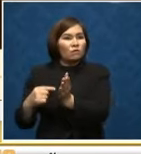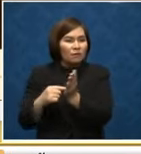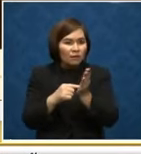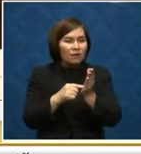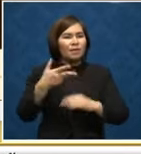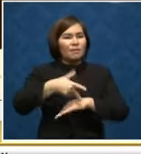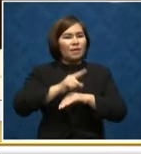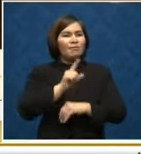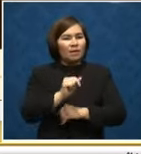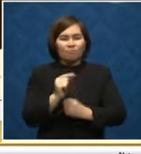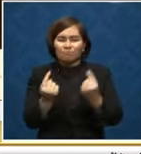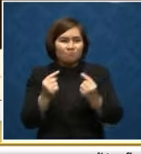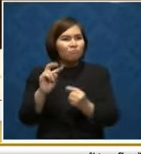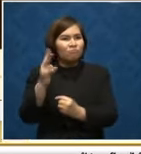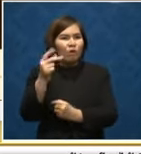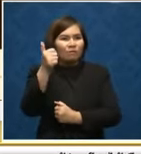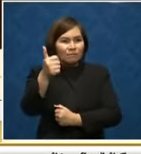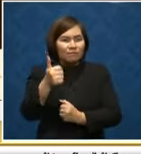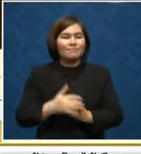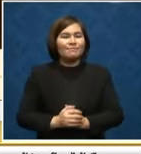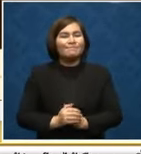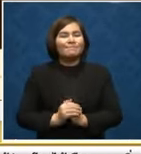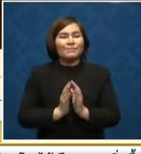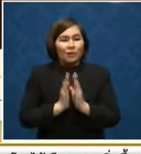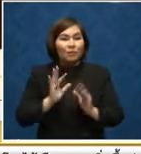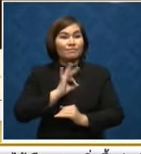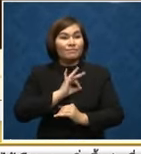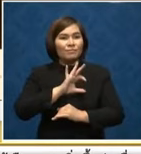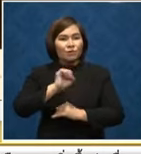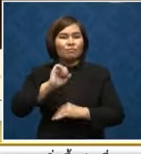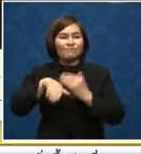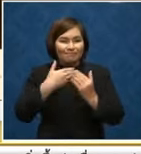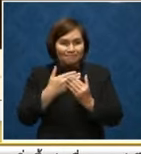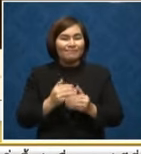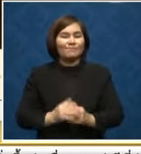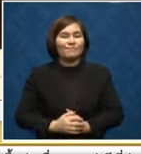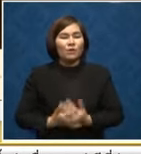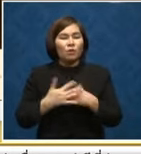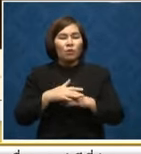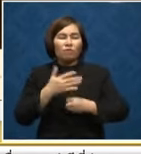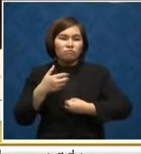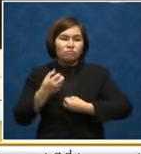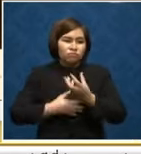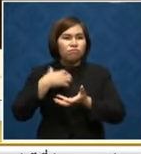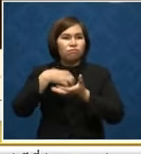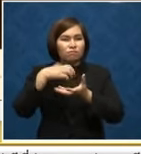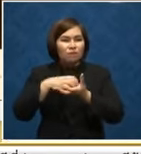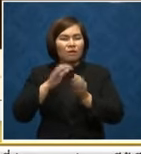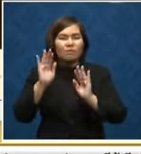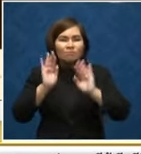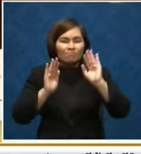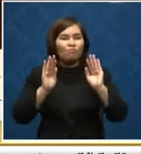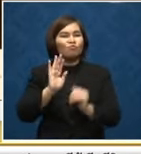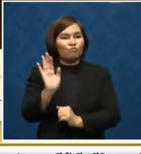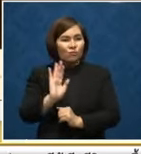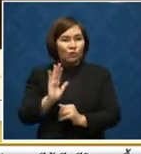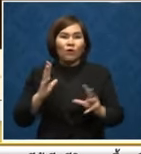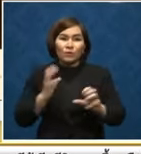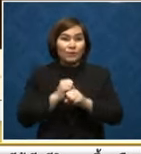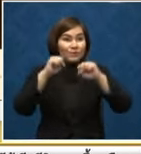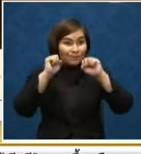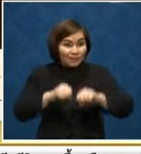าก็ได้ว่าควรจะเพิ่มครับก็ขอบคุณท่านสมาชิกครับนะที่เราได้อภิปรายแล้วไม่ต้องโหวตกันถือว่าเป็นนิ